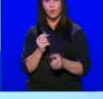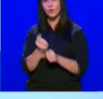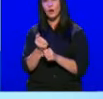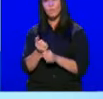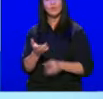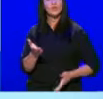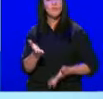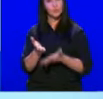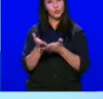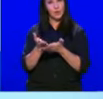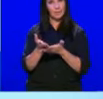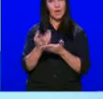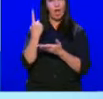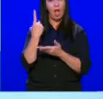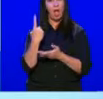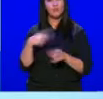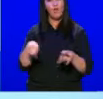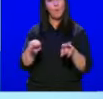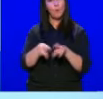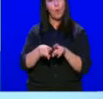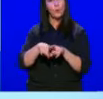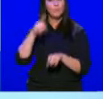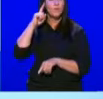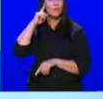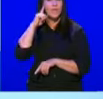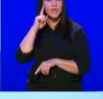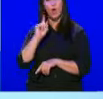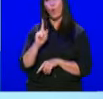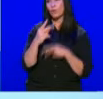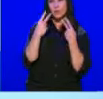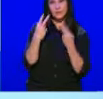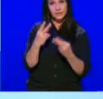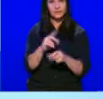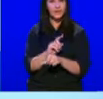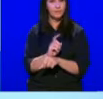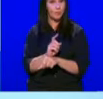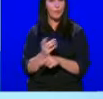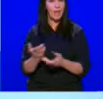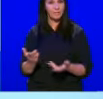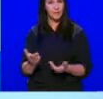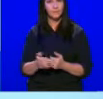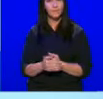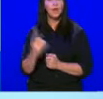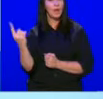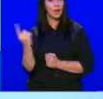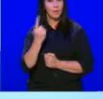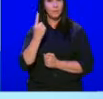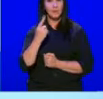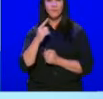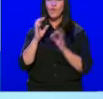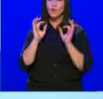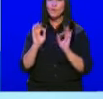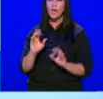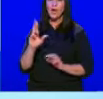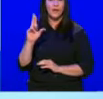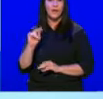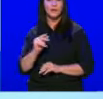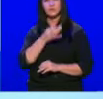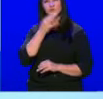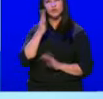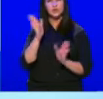работят в подкрепа на едно подобно мнение, което изразявам в момента. Първо, нека да кажа,